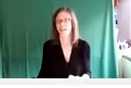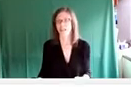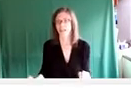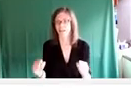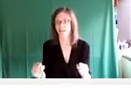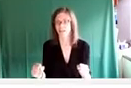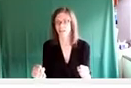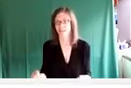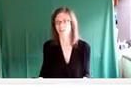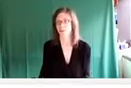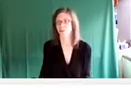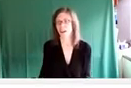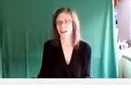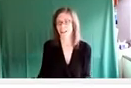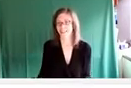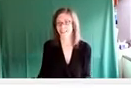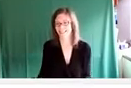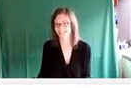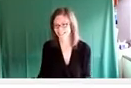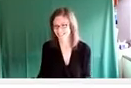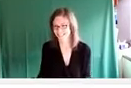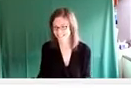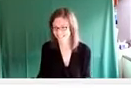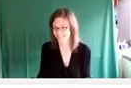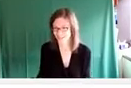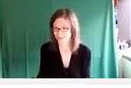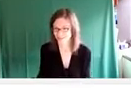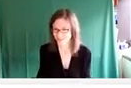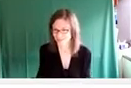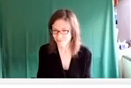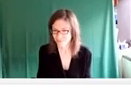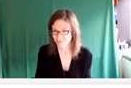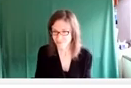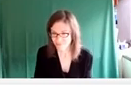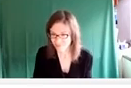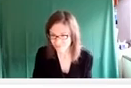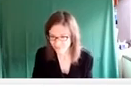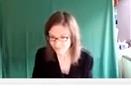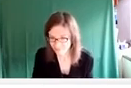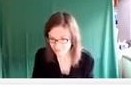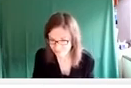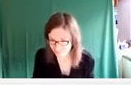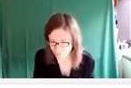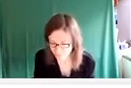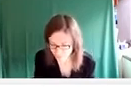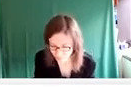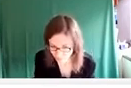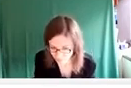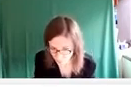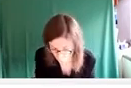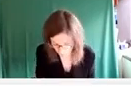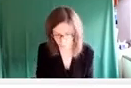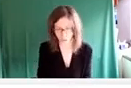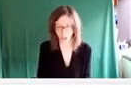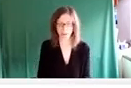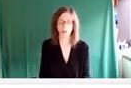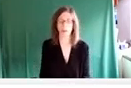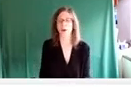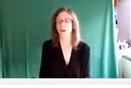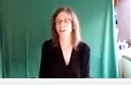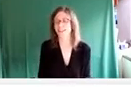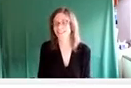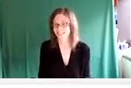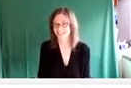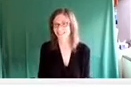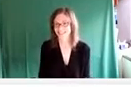Et 27. Parfait. Voilà. Puis, je confirme aussi que ta prochaine formation, oui, c'est vraiment lundi prochain à la même heure. Oui, voilà. Pour même